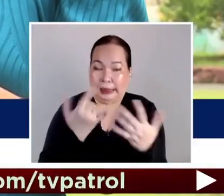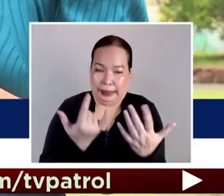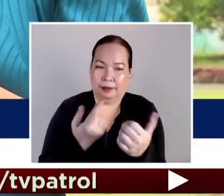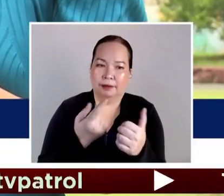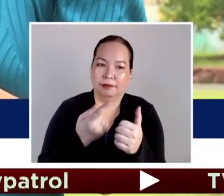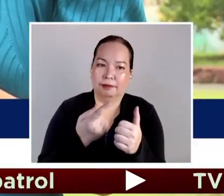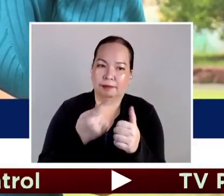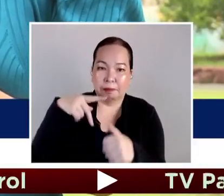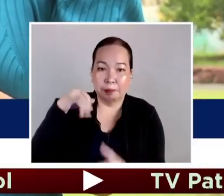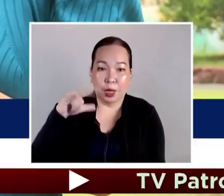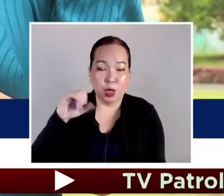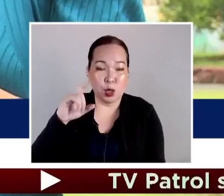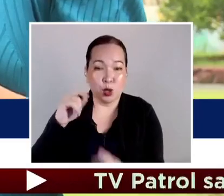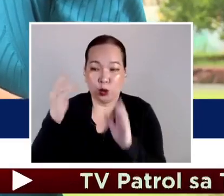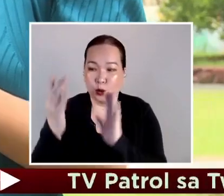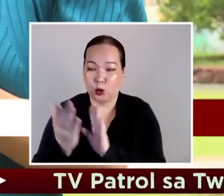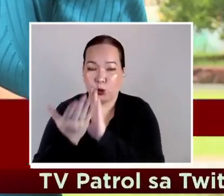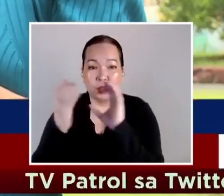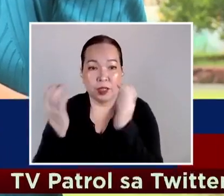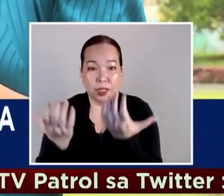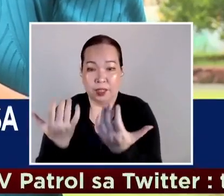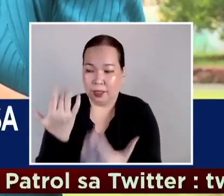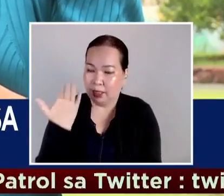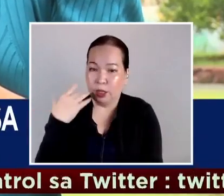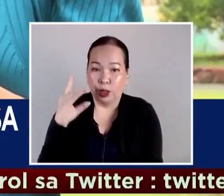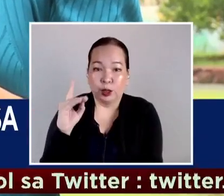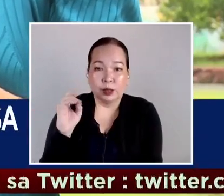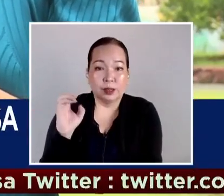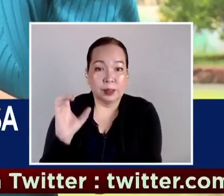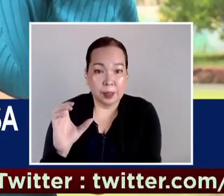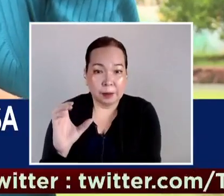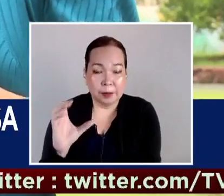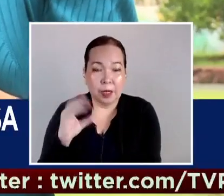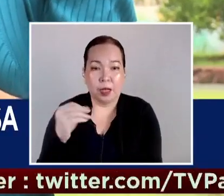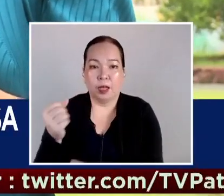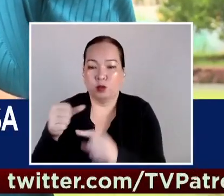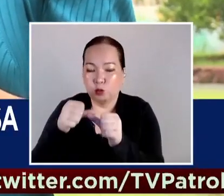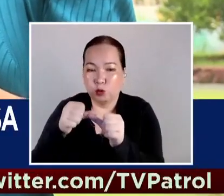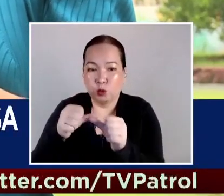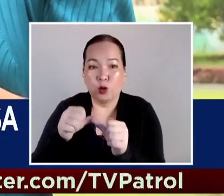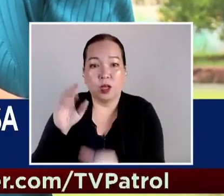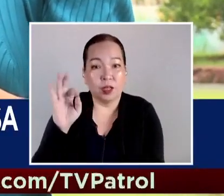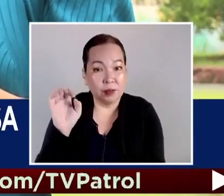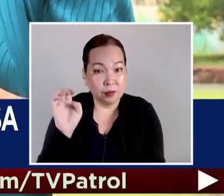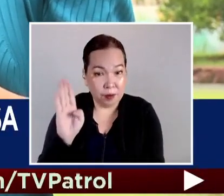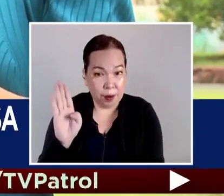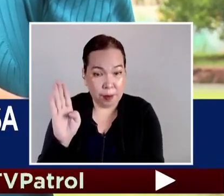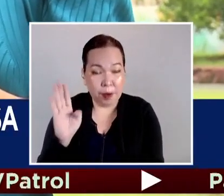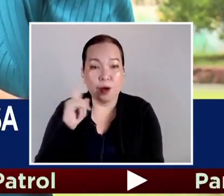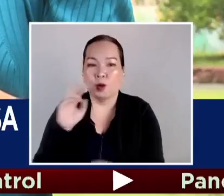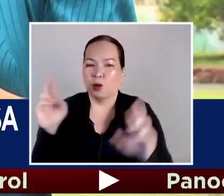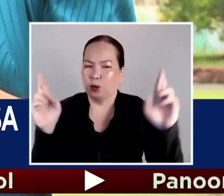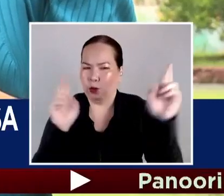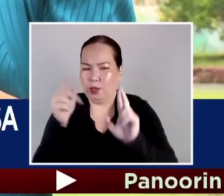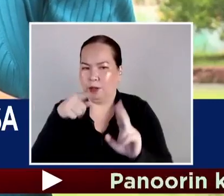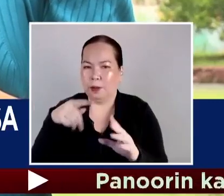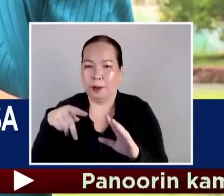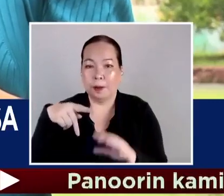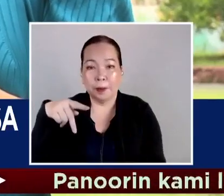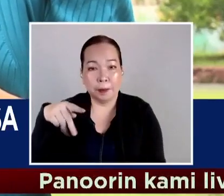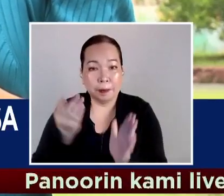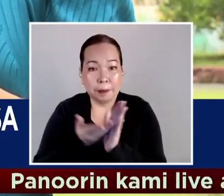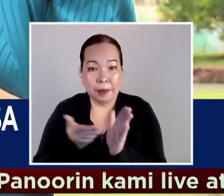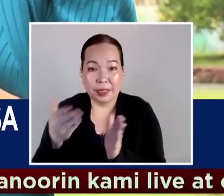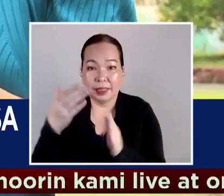sa NCR nitong Disyembre at sa expansion phase nitong Pebrero, handa na ang Pasig Elementary School para sa